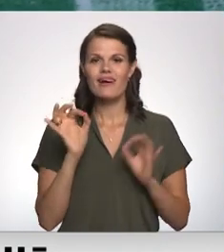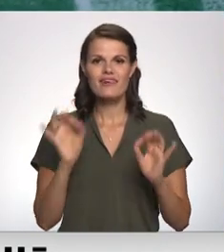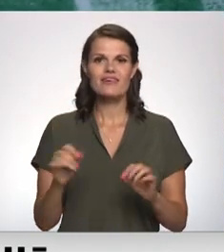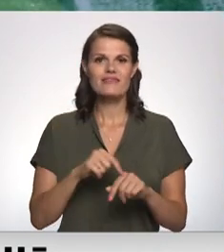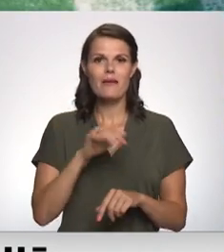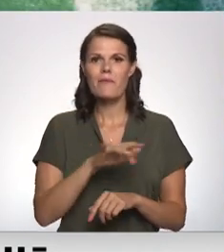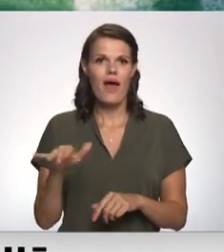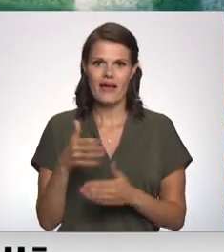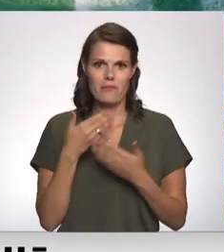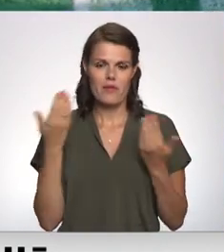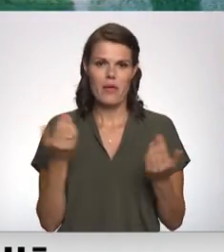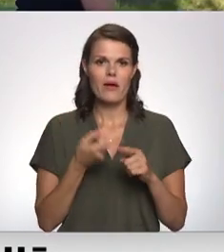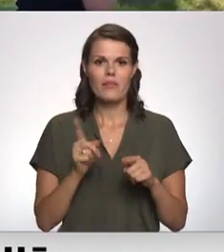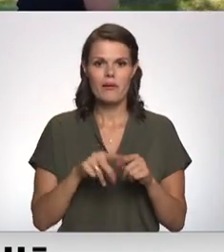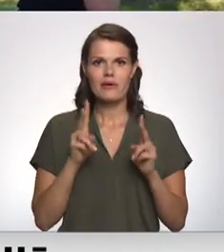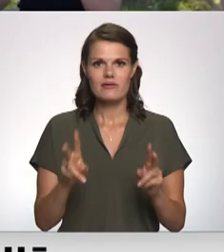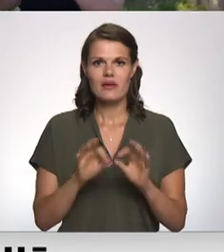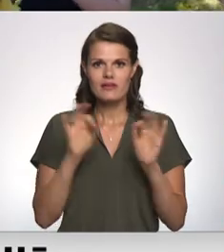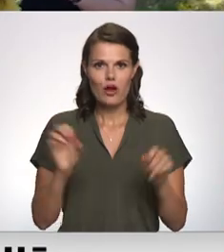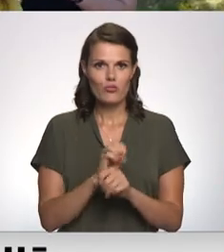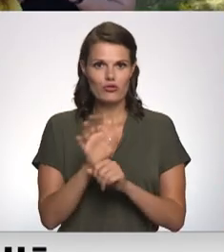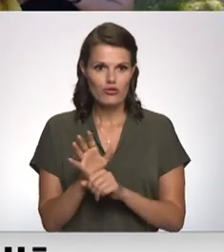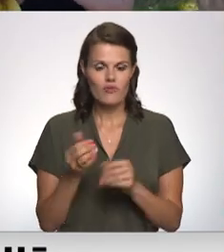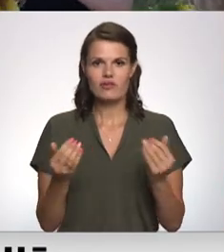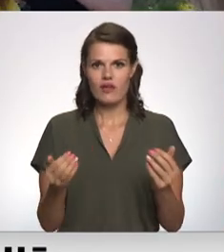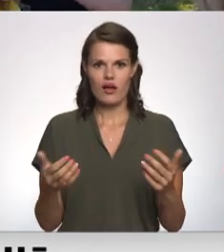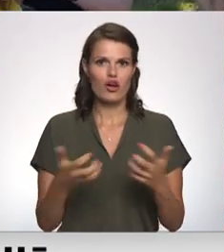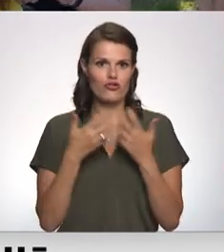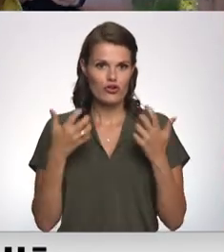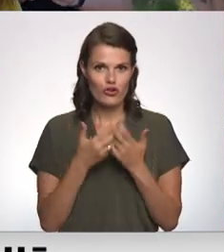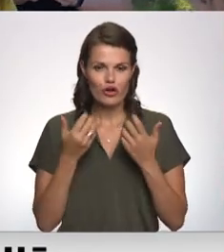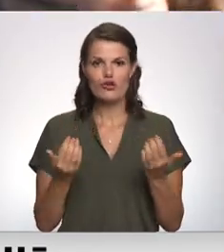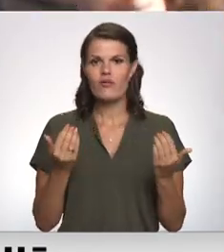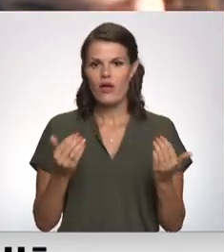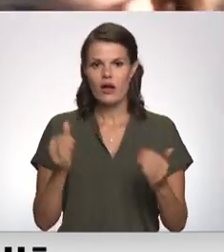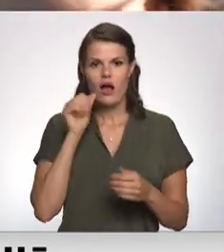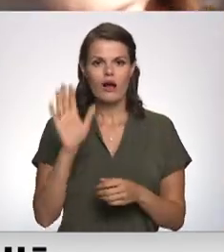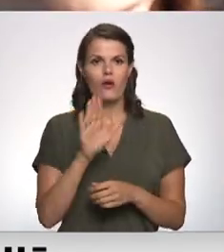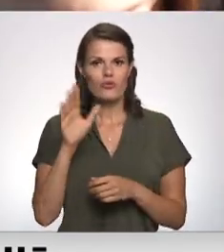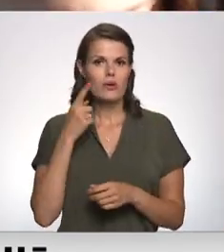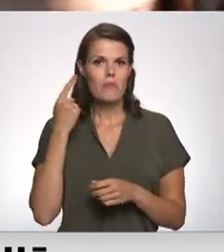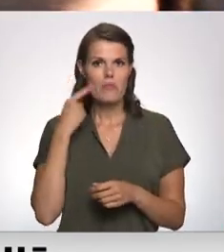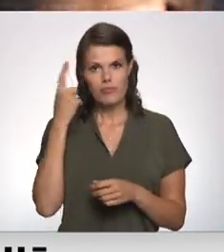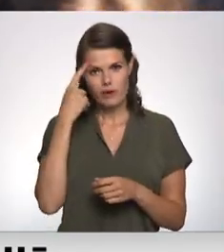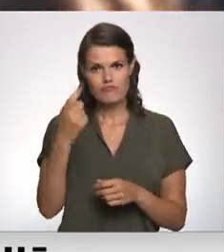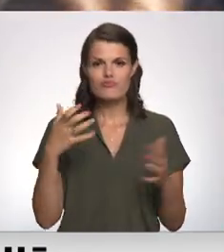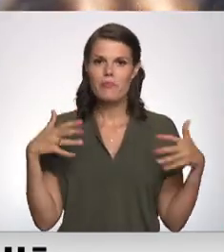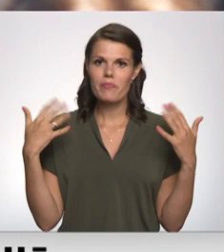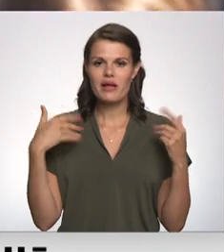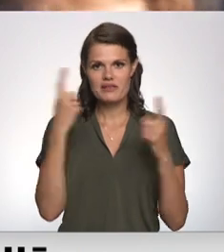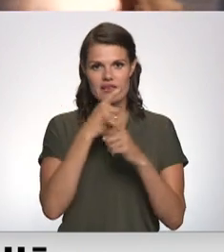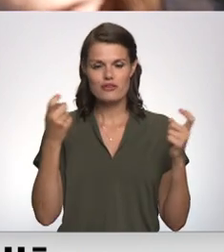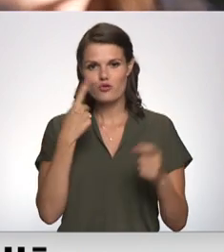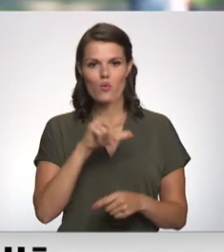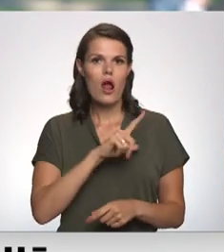nemaz nav piedzīvojuši, jo sākumā pandēmija, šobrīd karš. Šobrīd ikdienu viņa tētim sūta priecīgas ziņas no